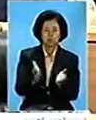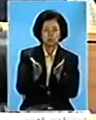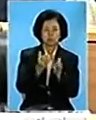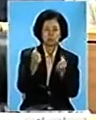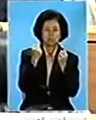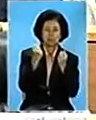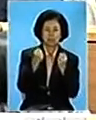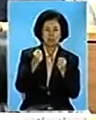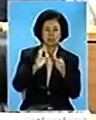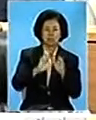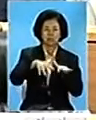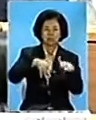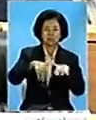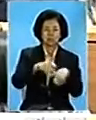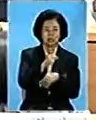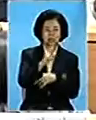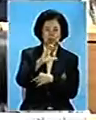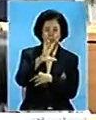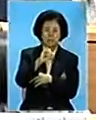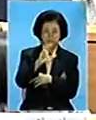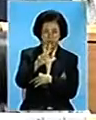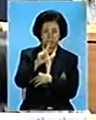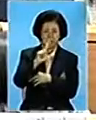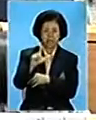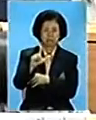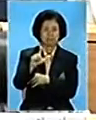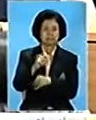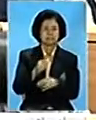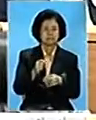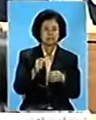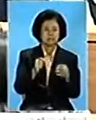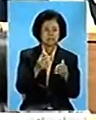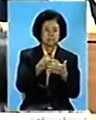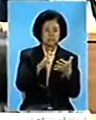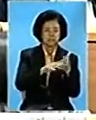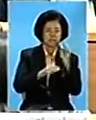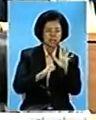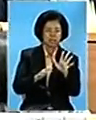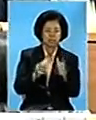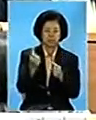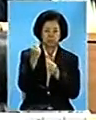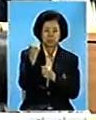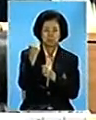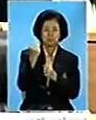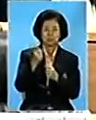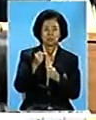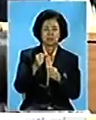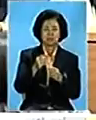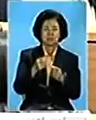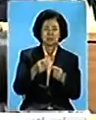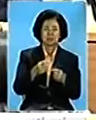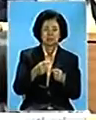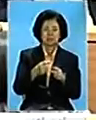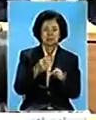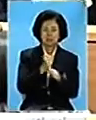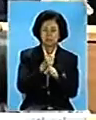คประชาชน153ล้านแล้วยุทธศาสตร์ที่5เนี่ยก็คือความมั่นคงและการจัดการความขัดแย้งและส